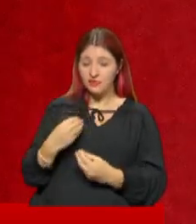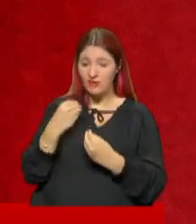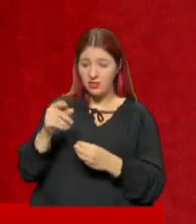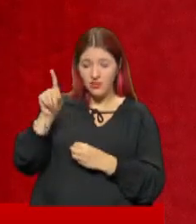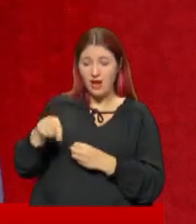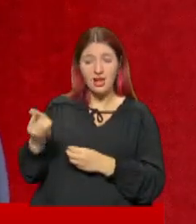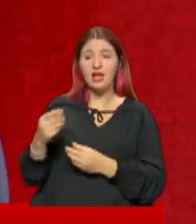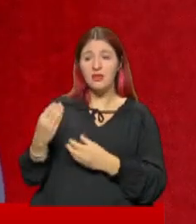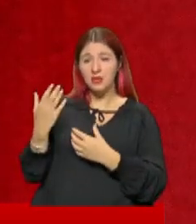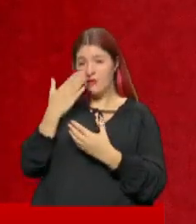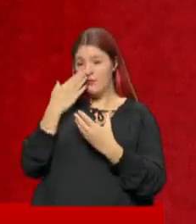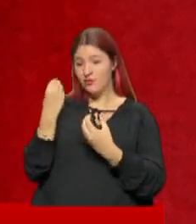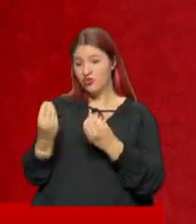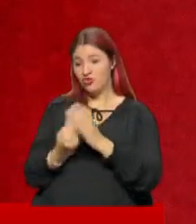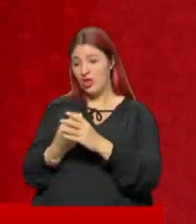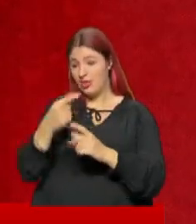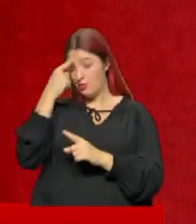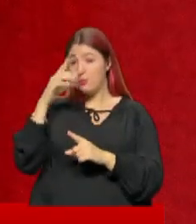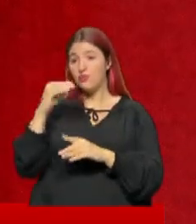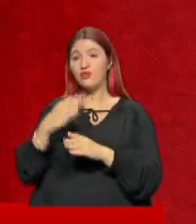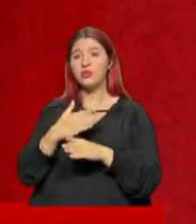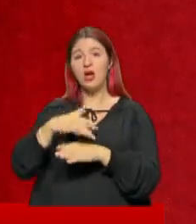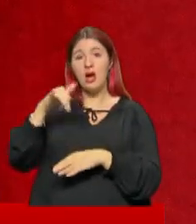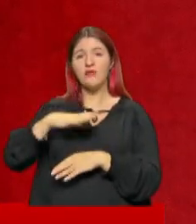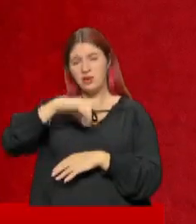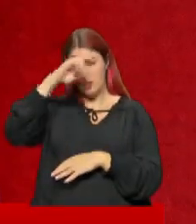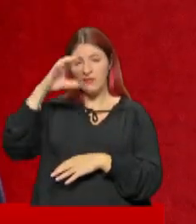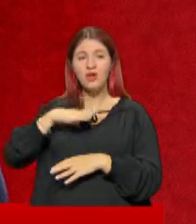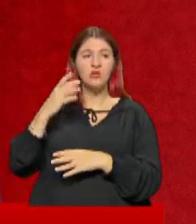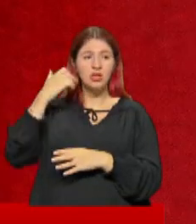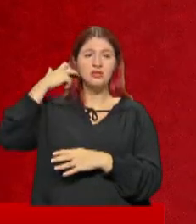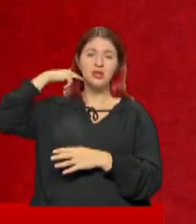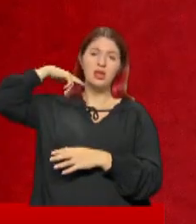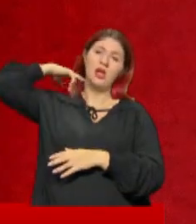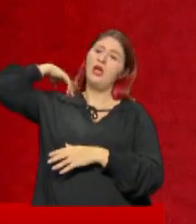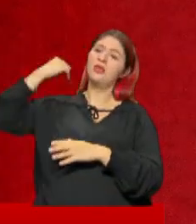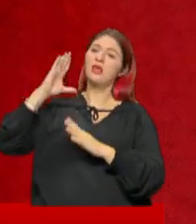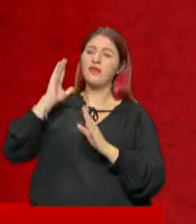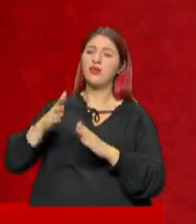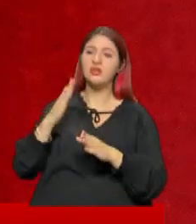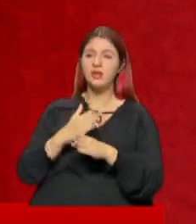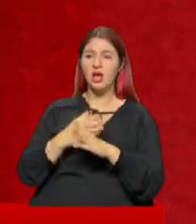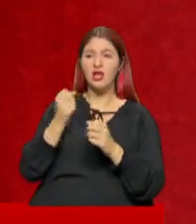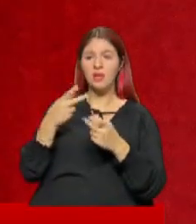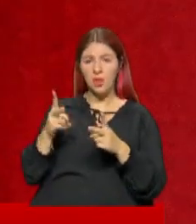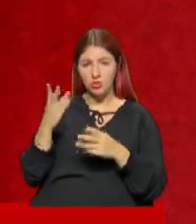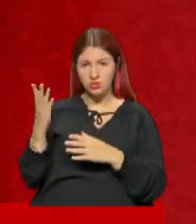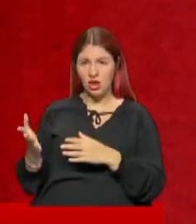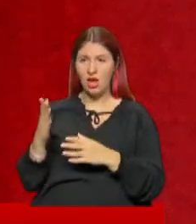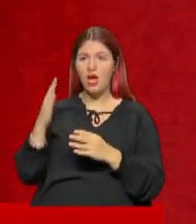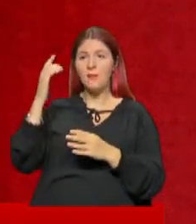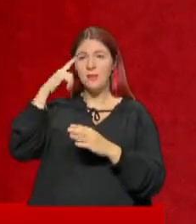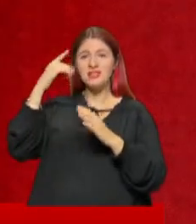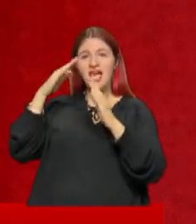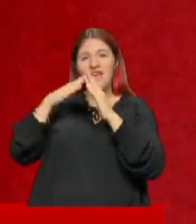verdiğimiz vergilerle sağlanan imkanlar bunlar. Tüm yurttaşların hakkı var, alın teri var. Dolayısıyla ne kadar çok yurttaşımız alabiliyorsa,